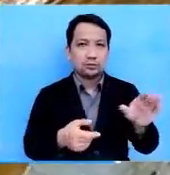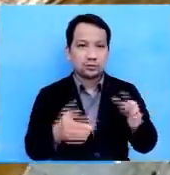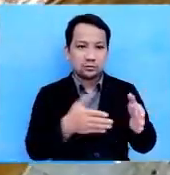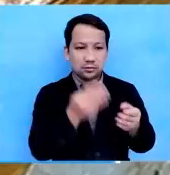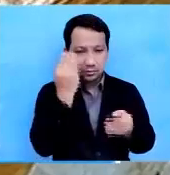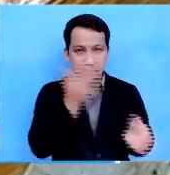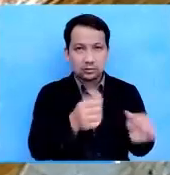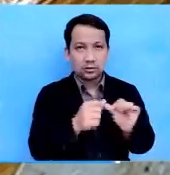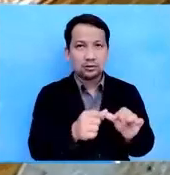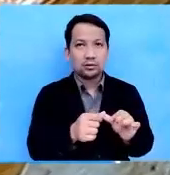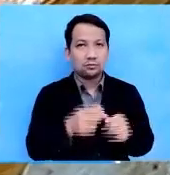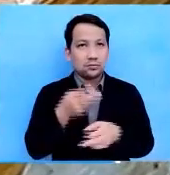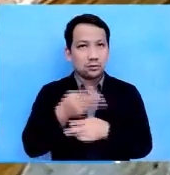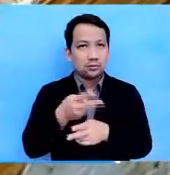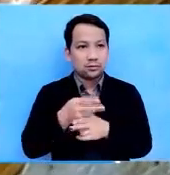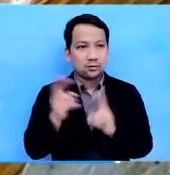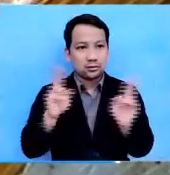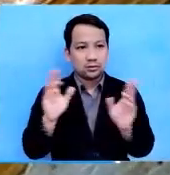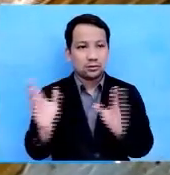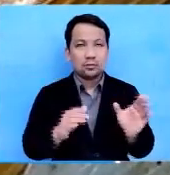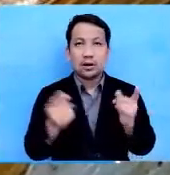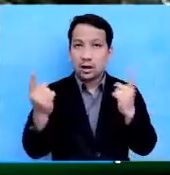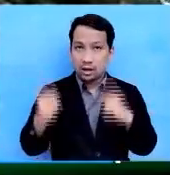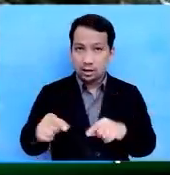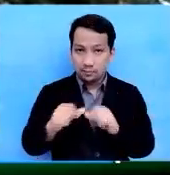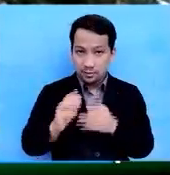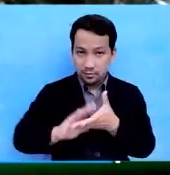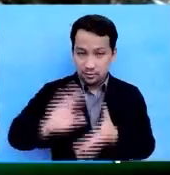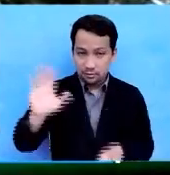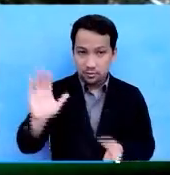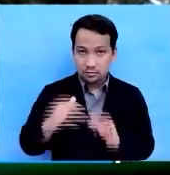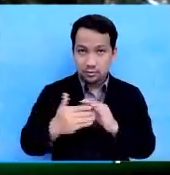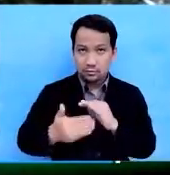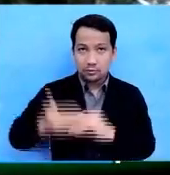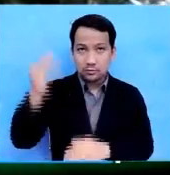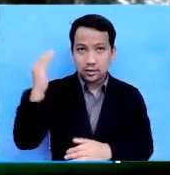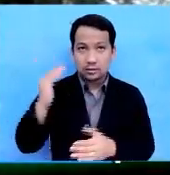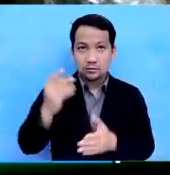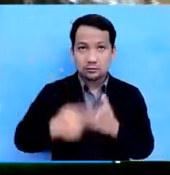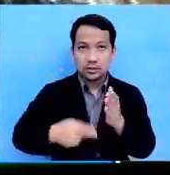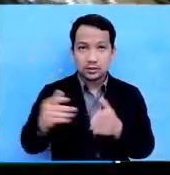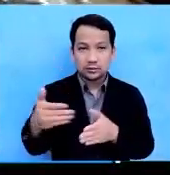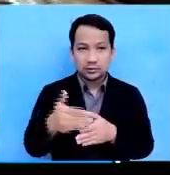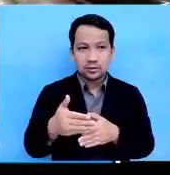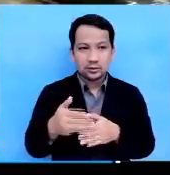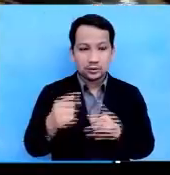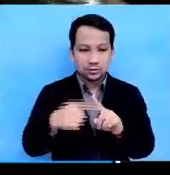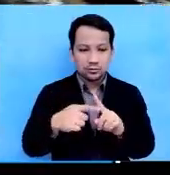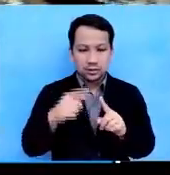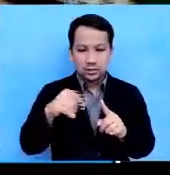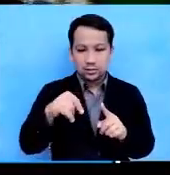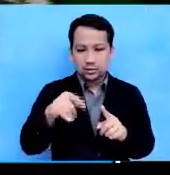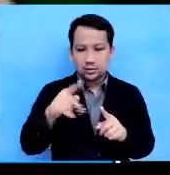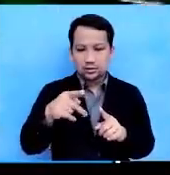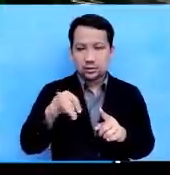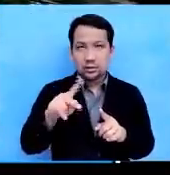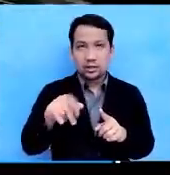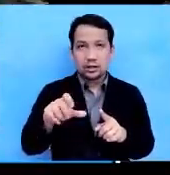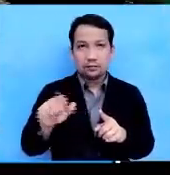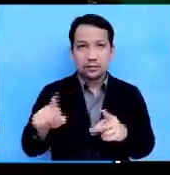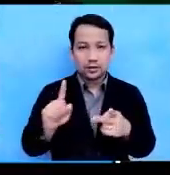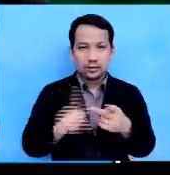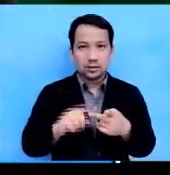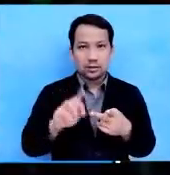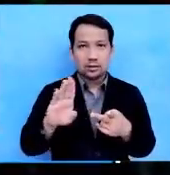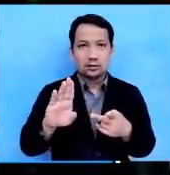namin, pinaghahandaan na rin nila ang posibleng pagtaas ng presyo ng mga isda, lalo na ng tilapia at bangus sakaling bumaba ang supply